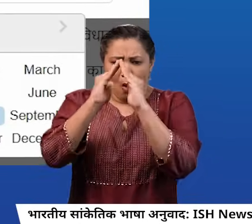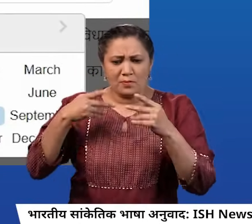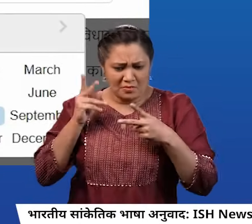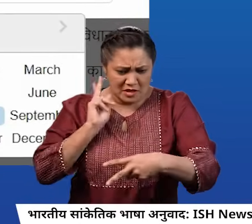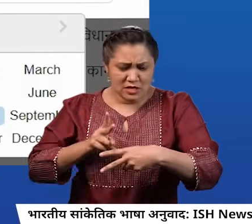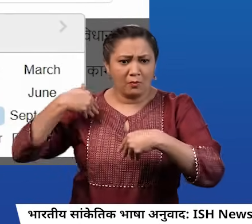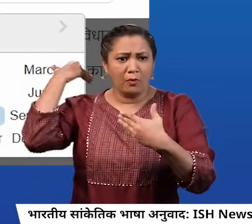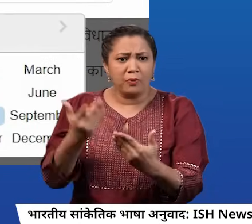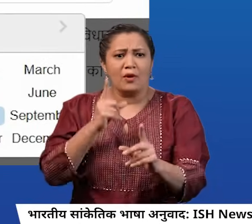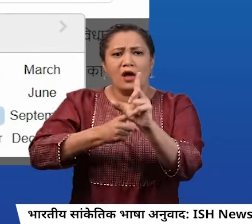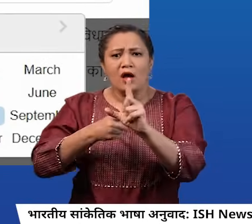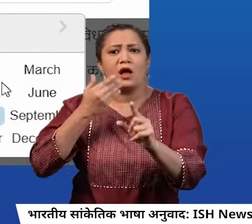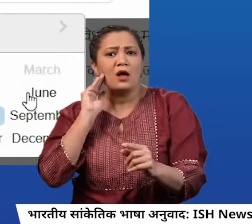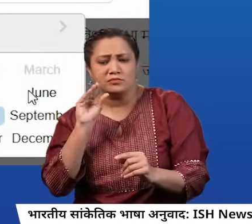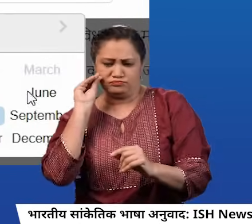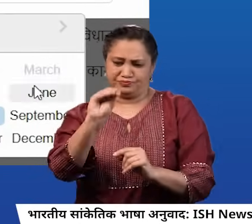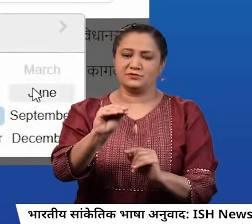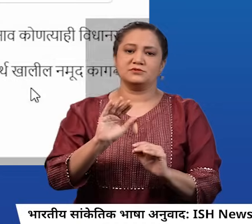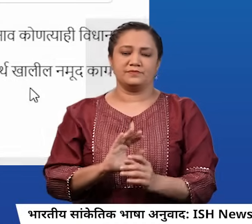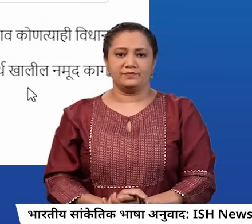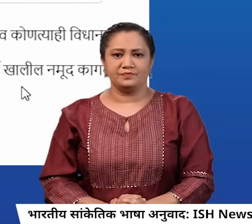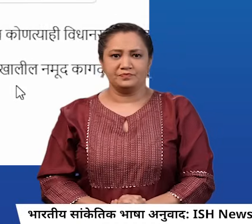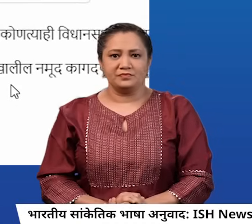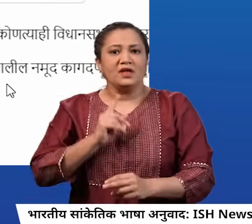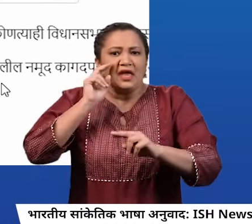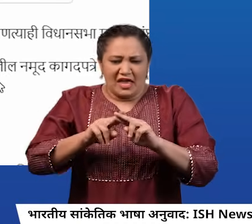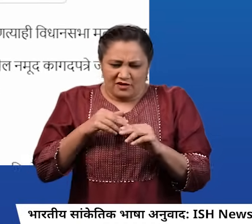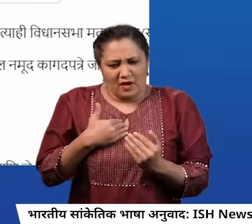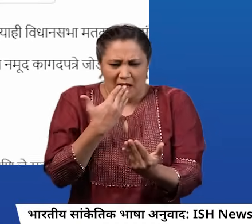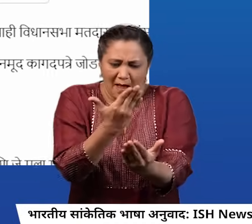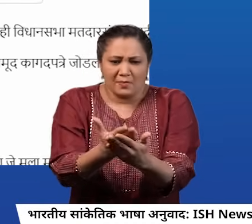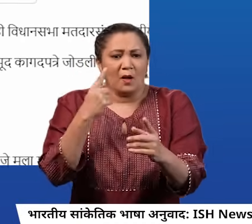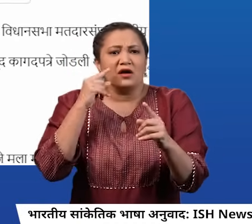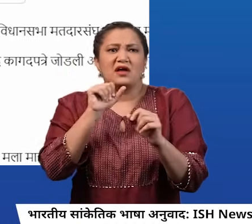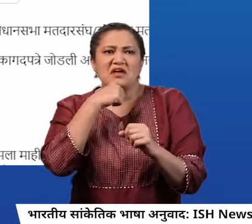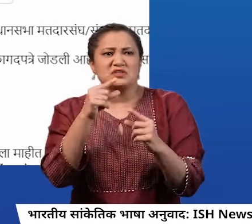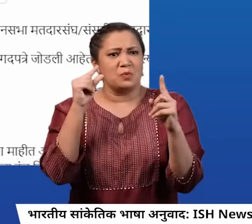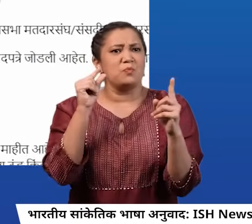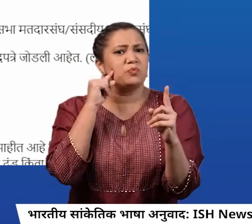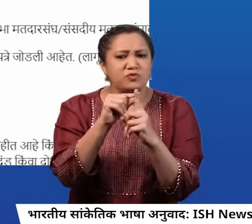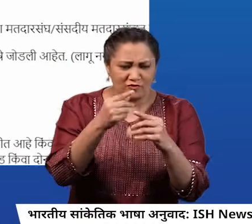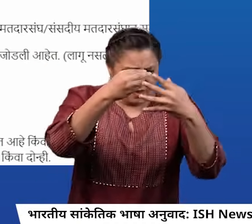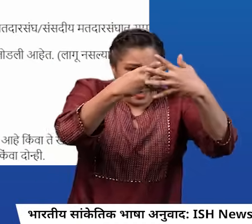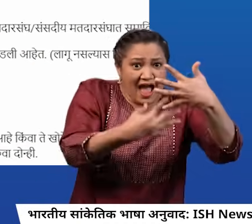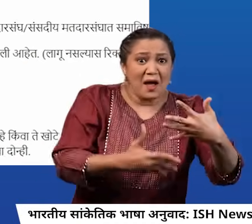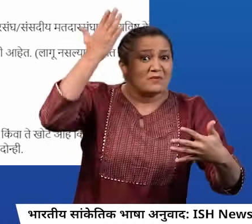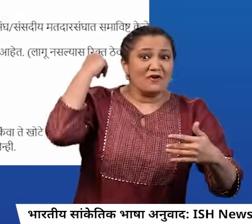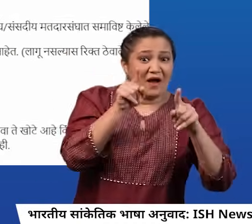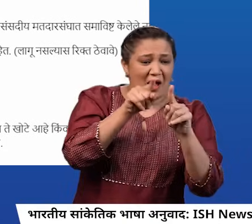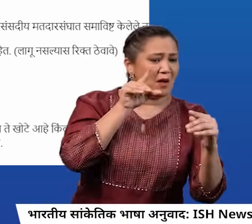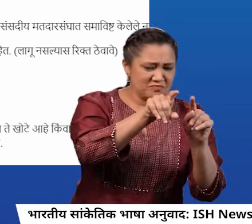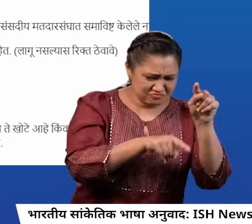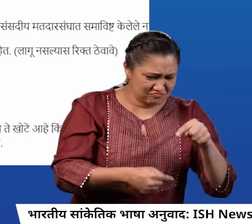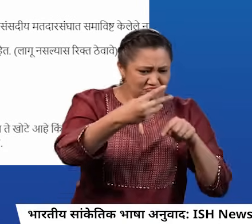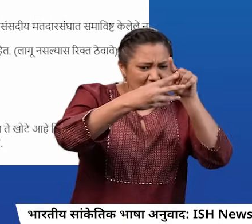पसुन्द रहातो है त्याची साधरन तारीक नमूत करायचे समझा पन या अरज म प्रक्रियेतऩ वयाचा पुरावा महरूद निर्धारित केलेले या दस्ता एवजान शिवाई,